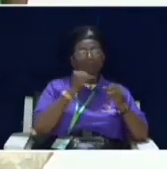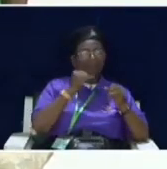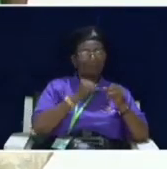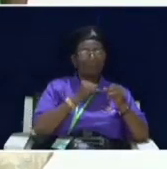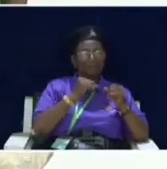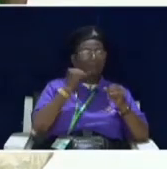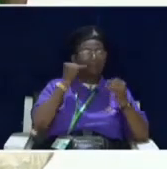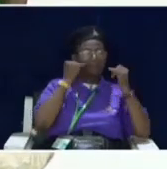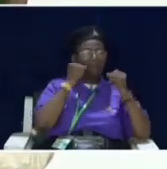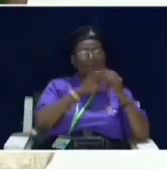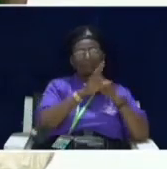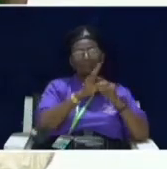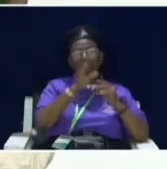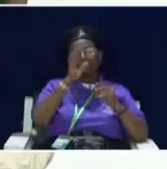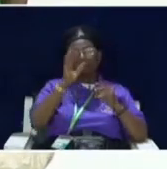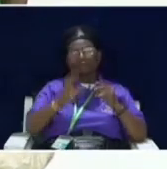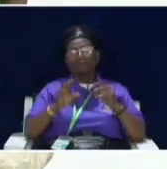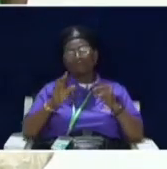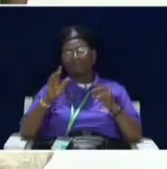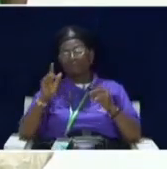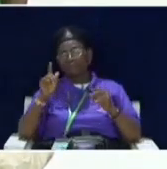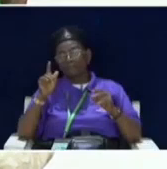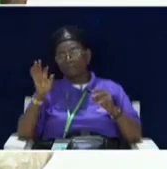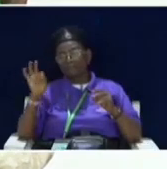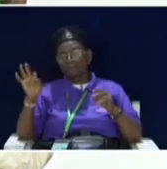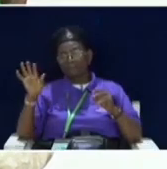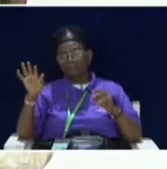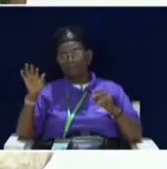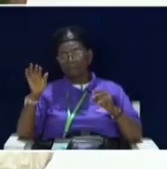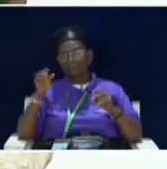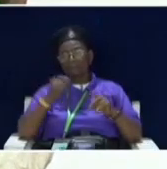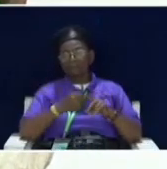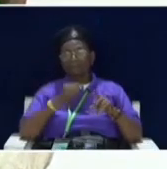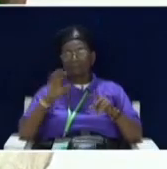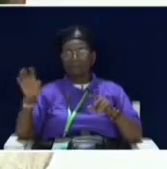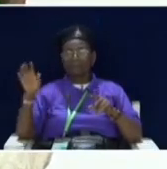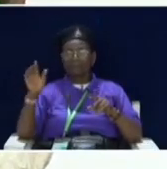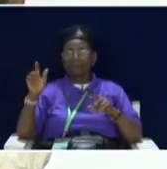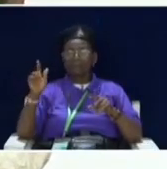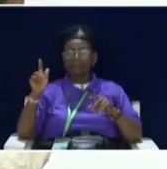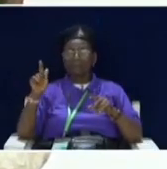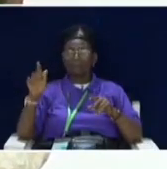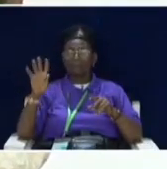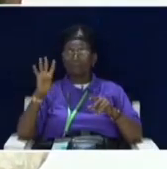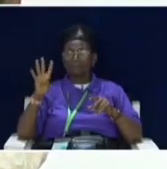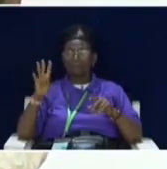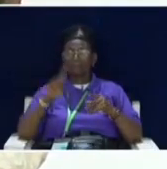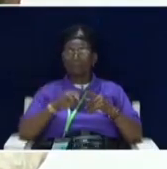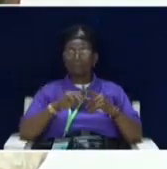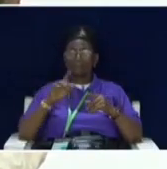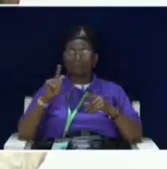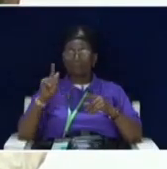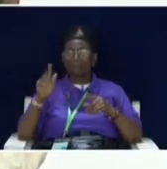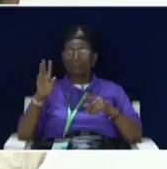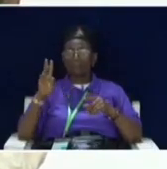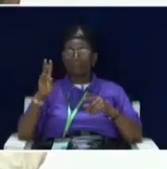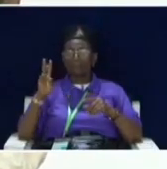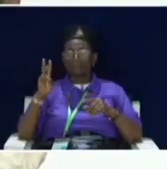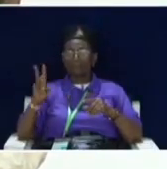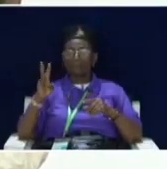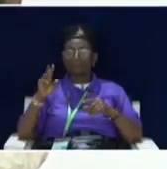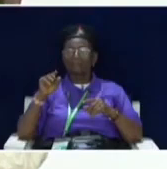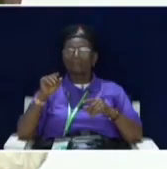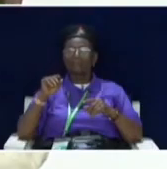nínú ìwé Isaiah orí 59. From verse 24 to 26. Ẹsẹ̀ ìkẹrìnlélógún